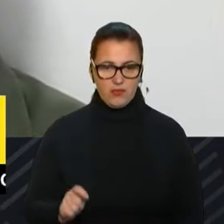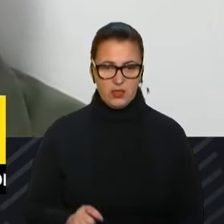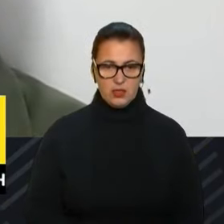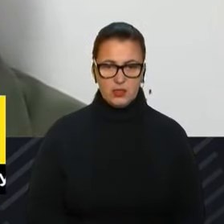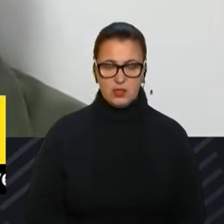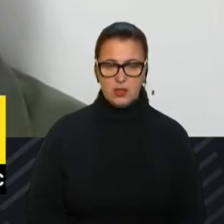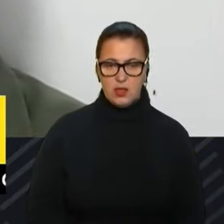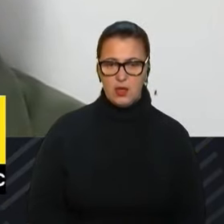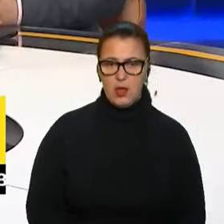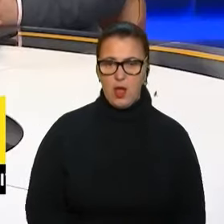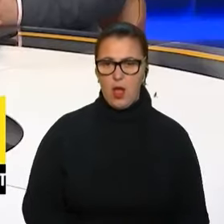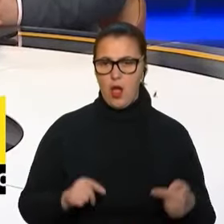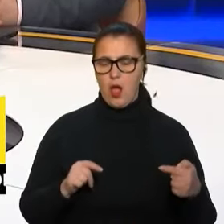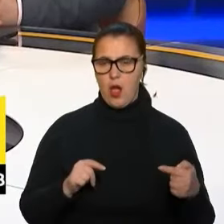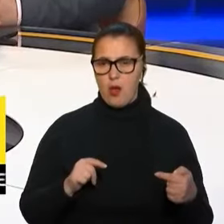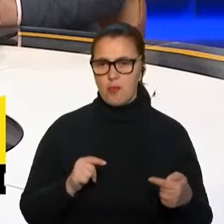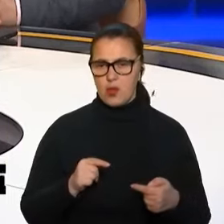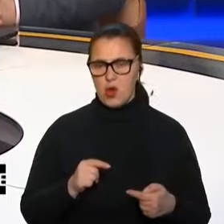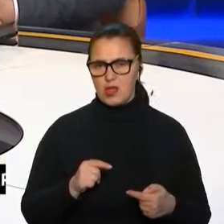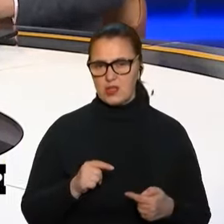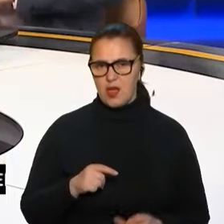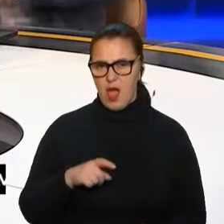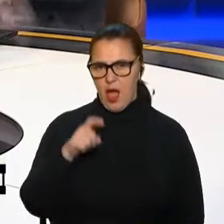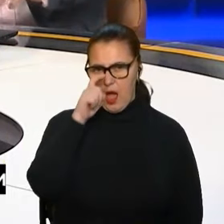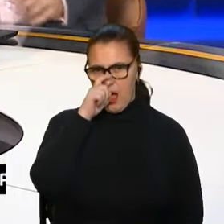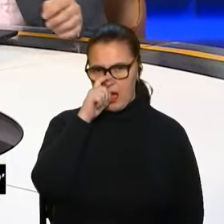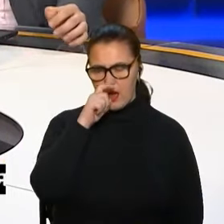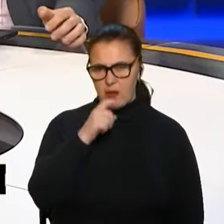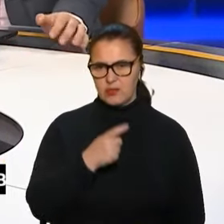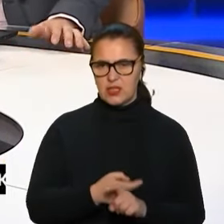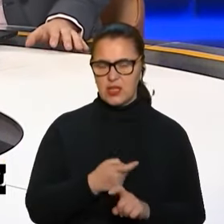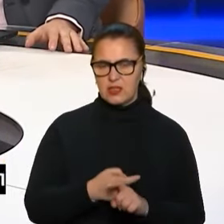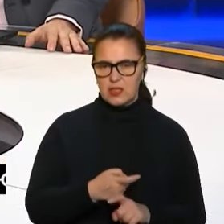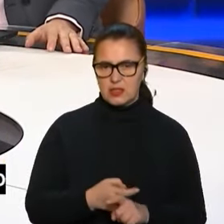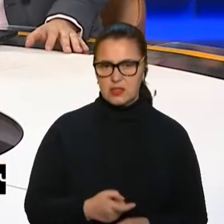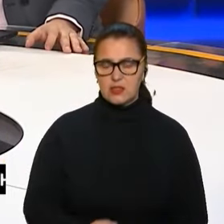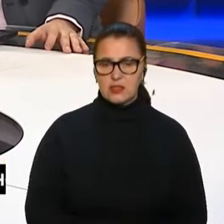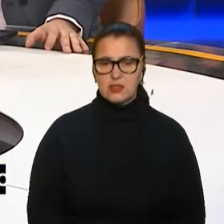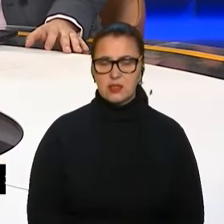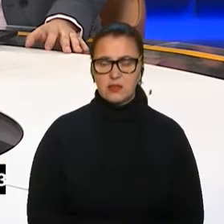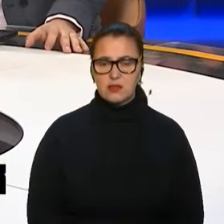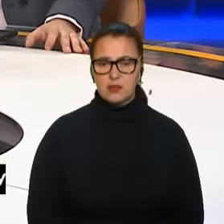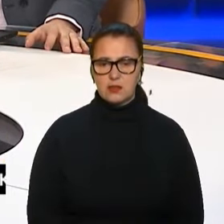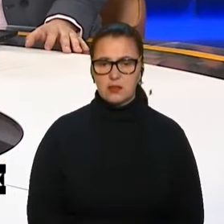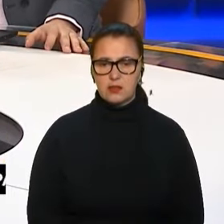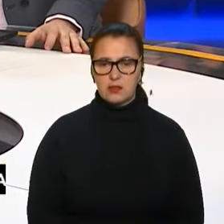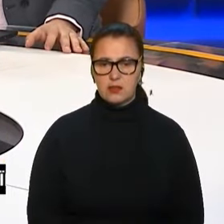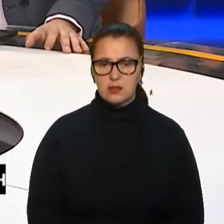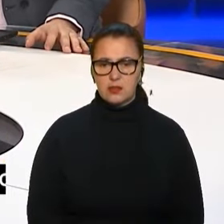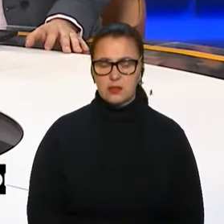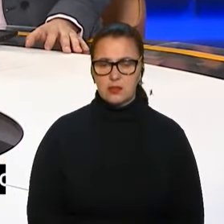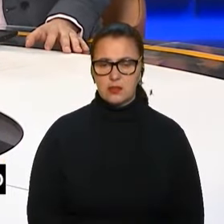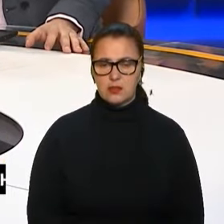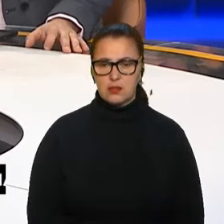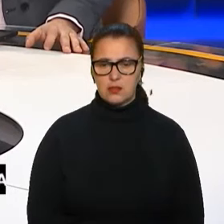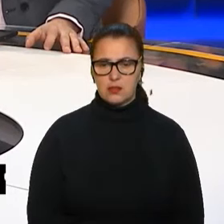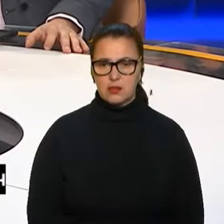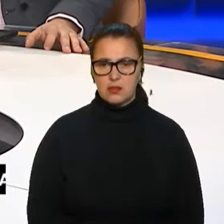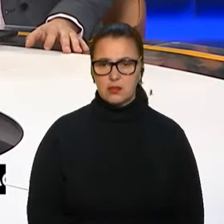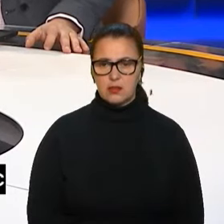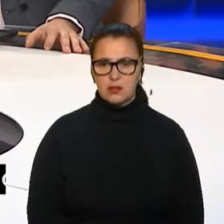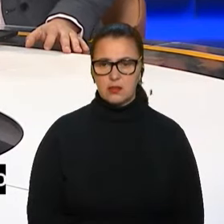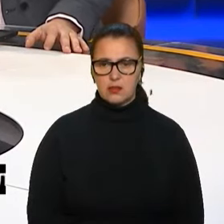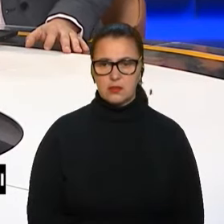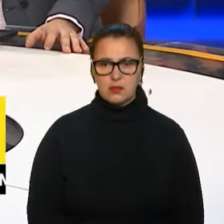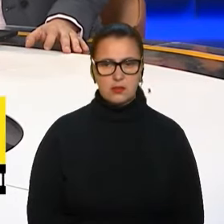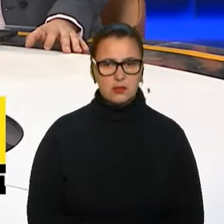арабских нацистов, террористов – это война Израиля. А их взгляд на это немножечко другой. Точно так же, как война Украины